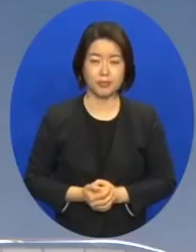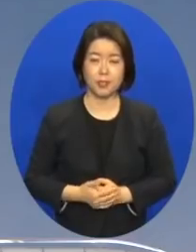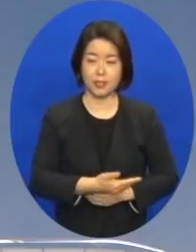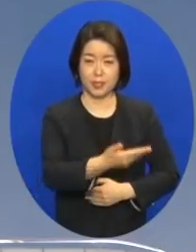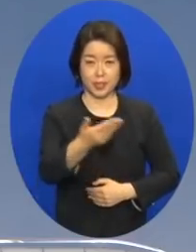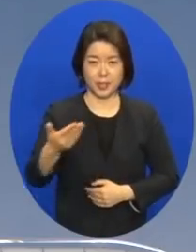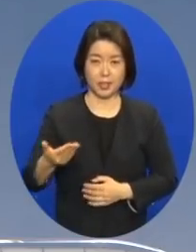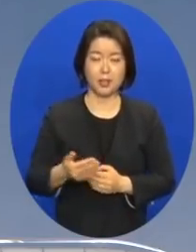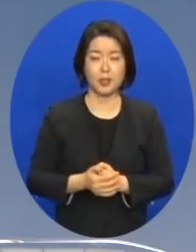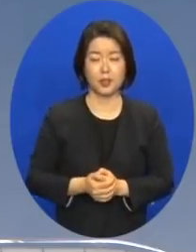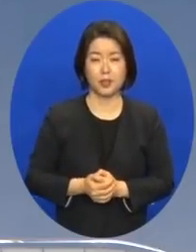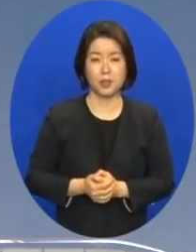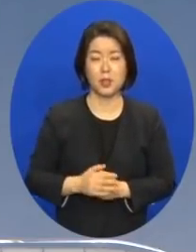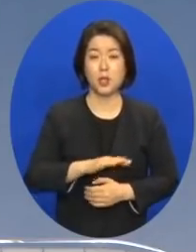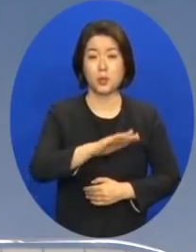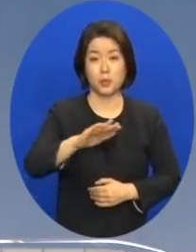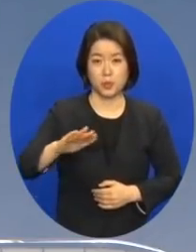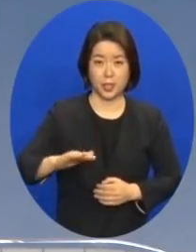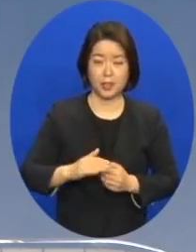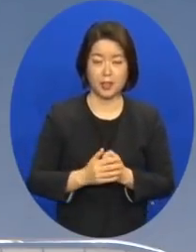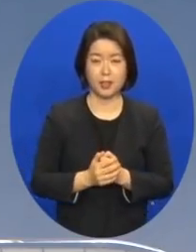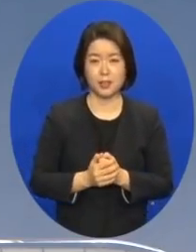여러분, 우리가